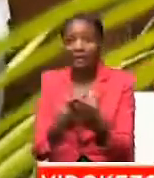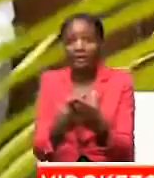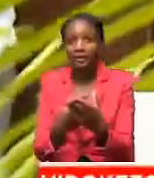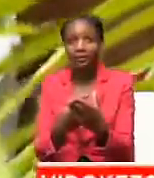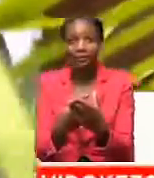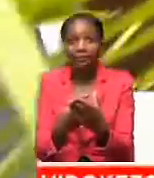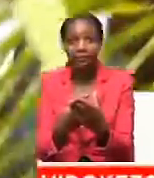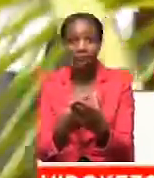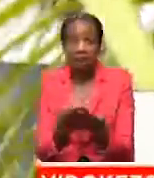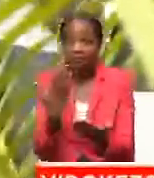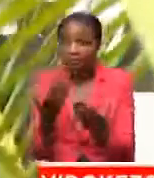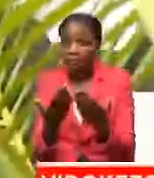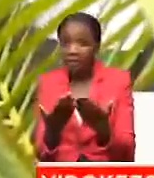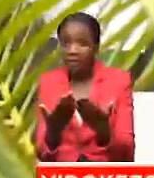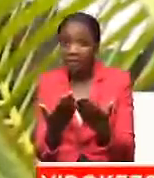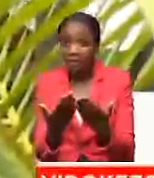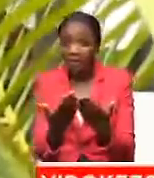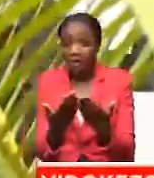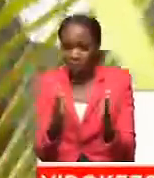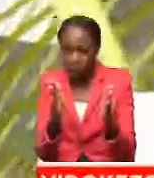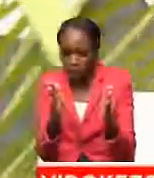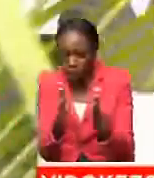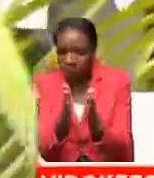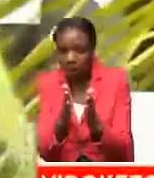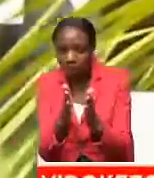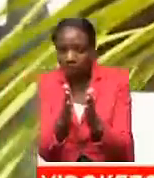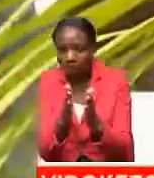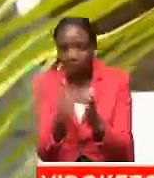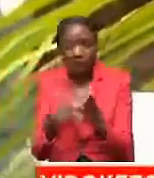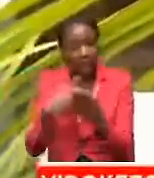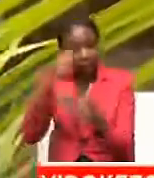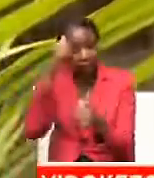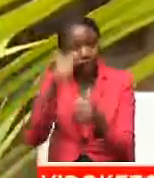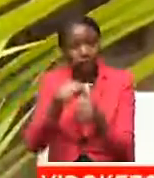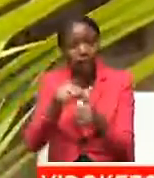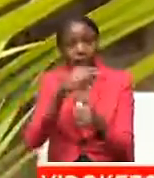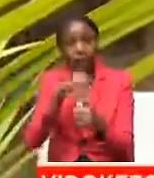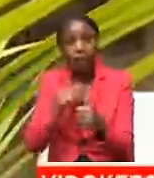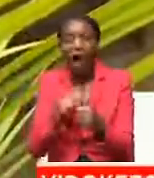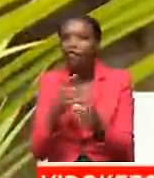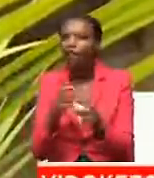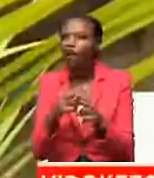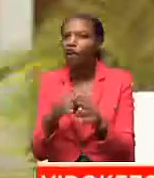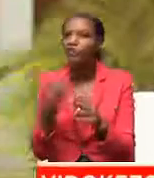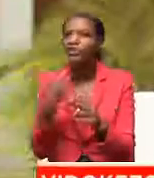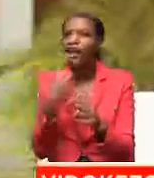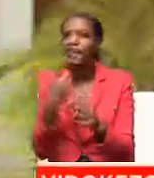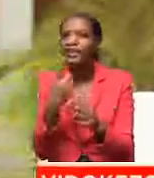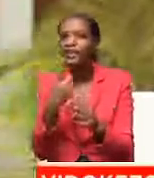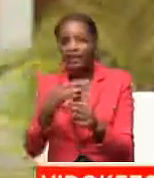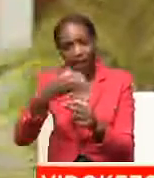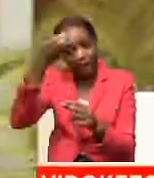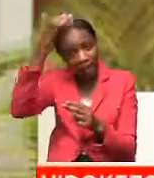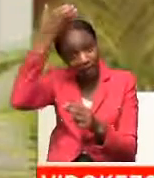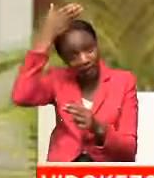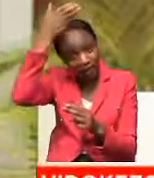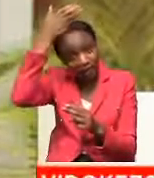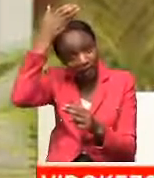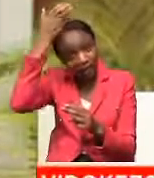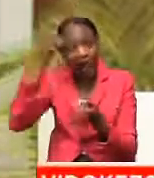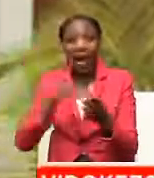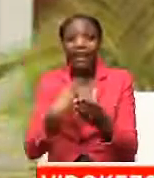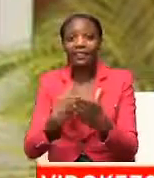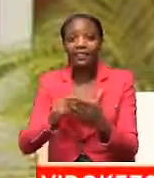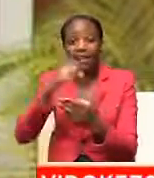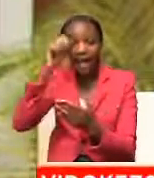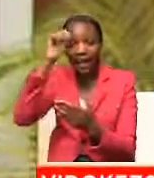is a small segment, because you are able to do like 100 nurses, the medics, but I